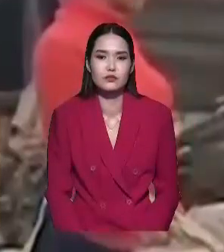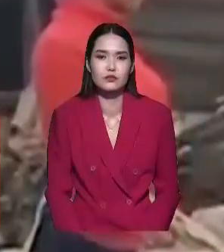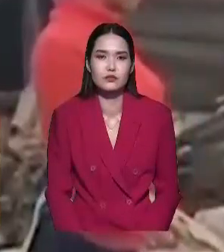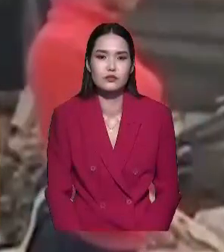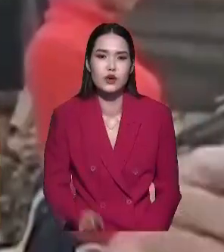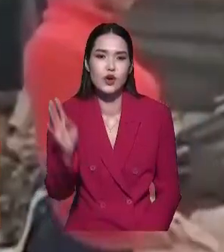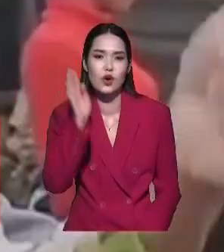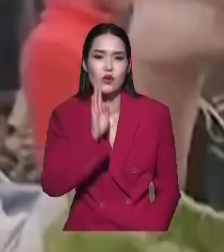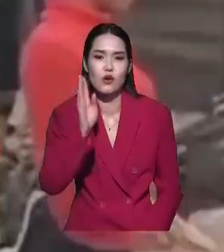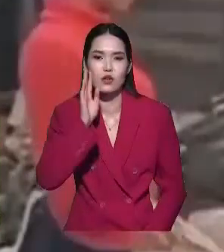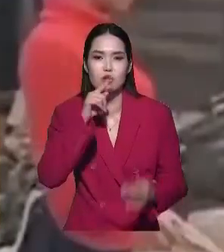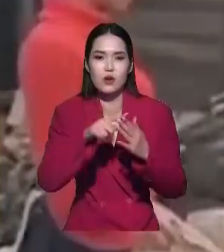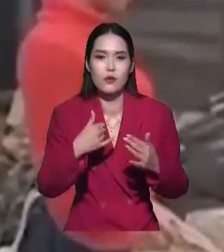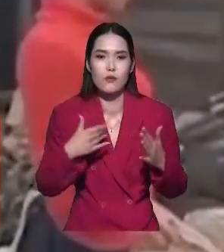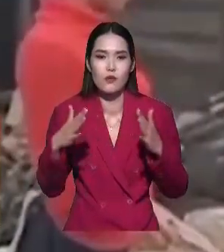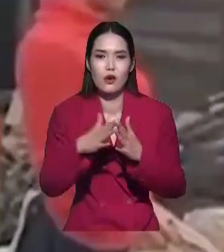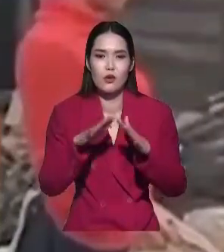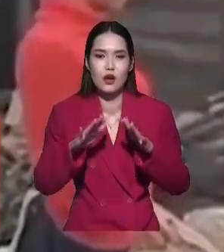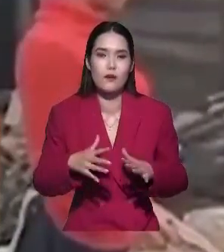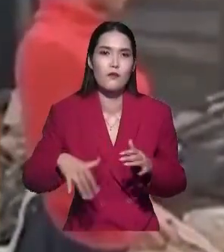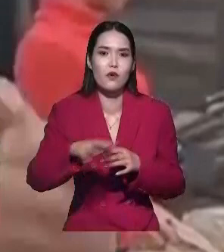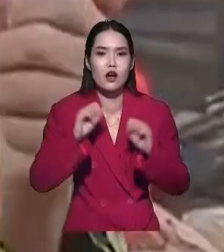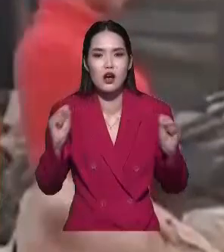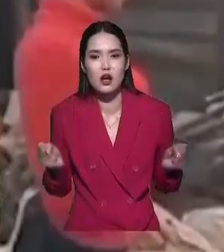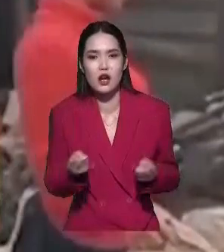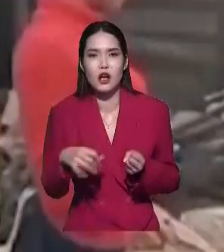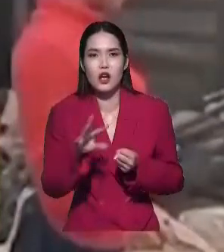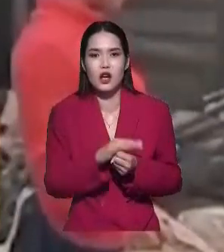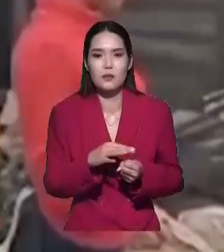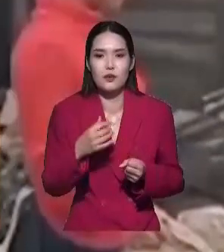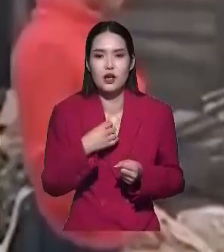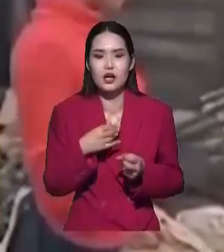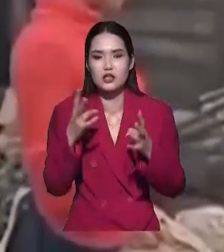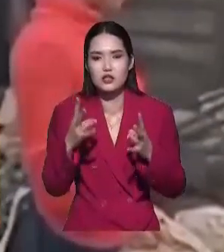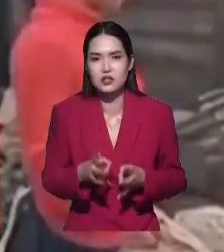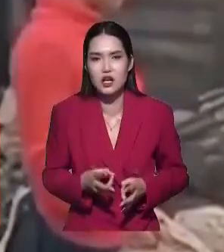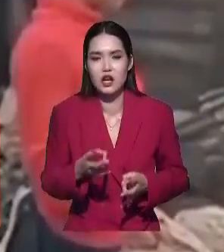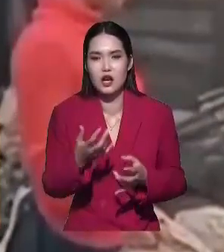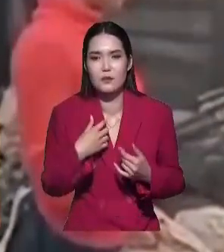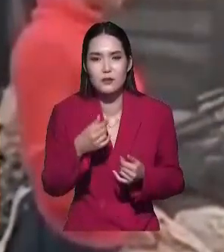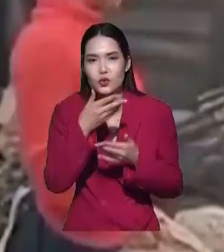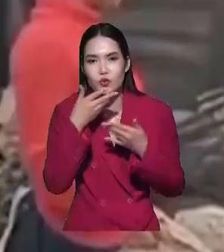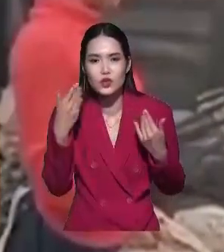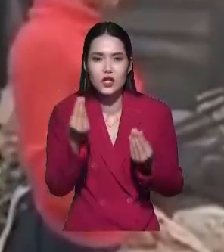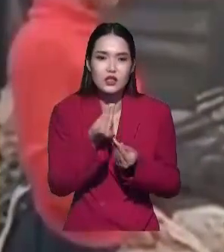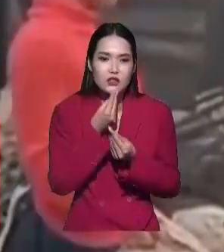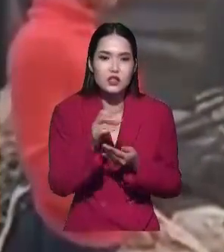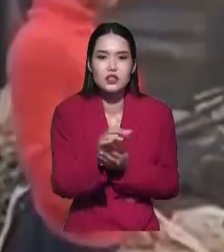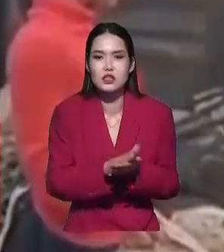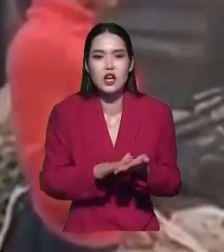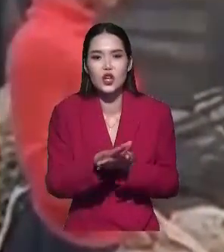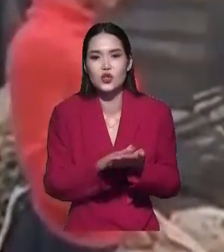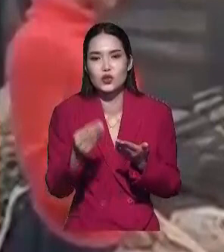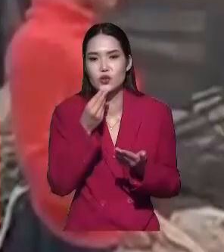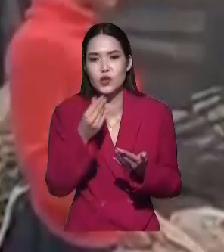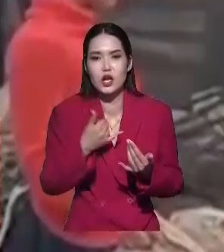Вода проникла в мой дом и унесло все. Холодильник был смыт. Мы страдаем. У нас нет риса, нет еды. Нам нечего есть. У